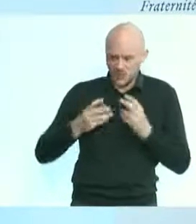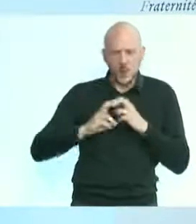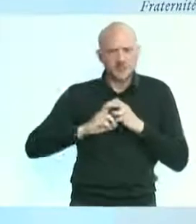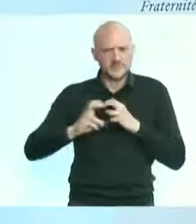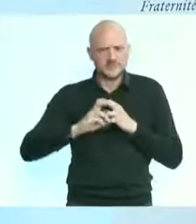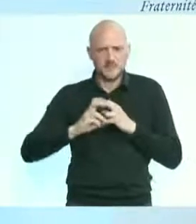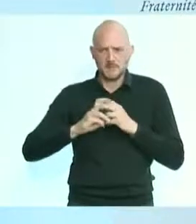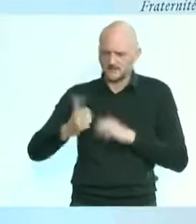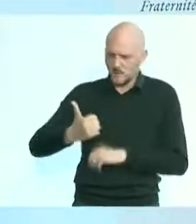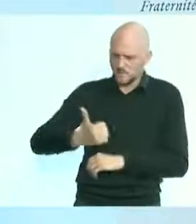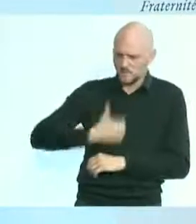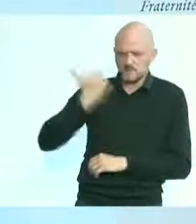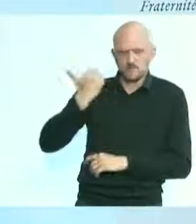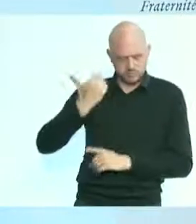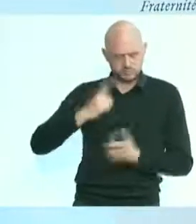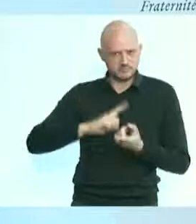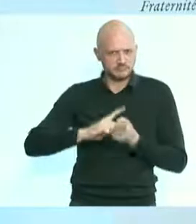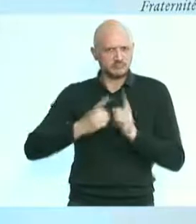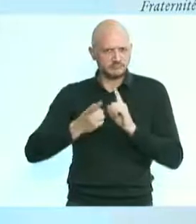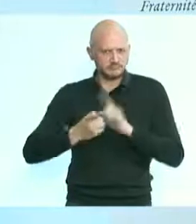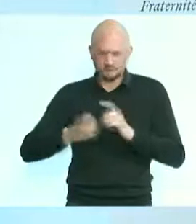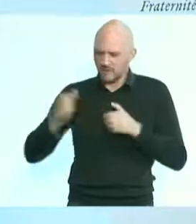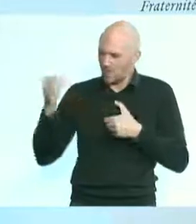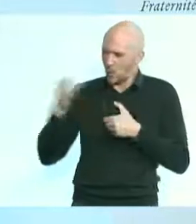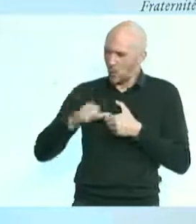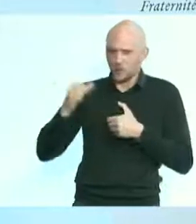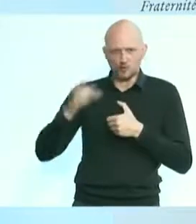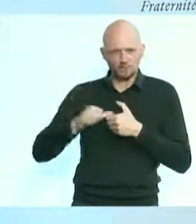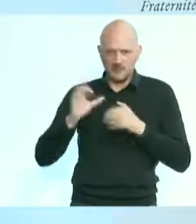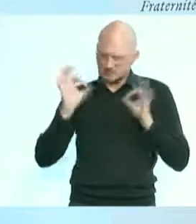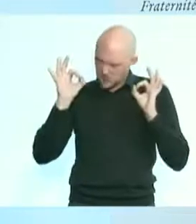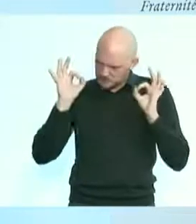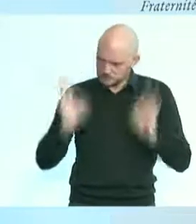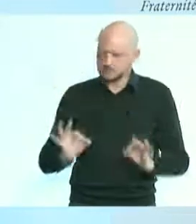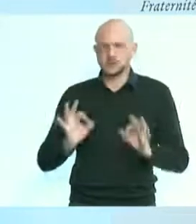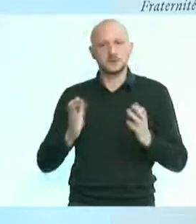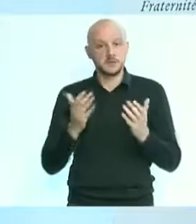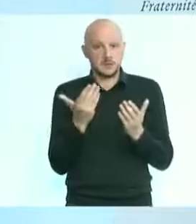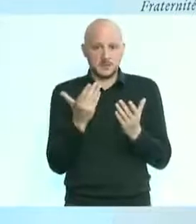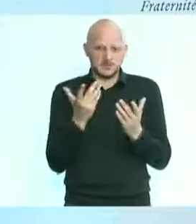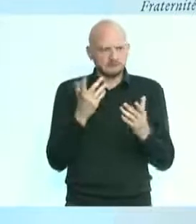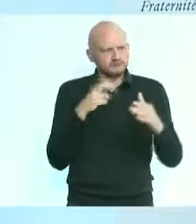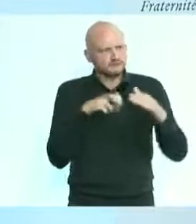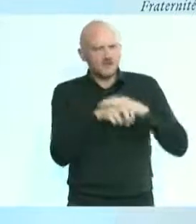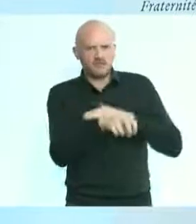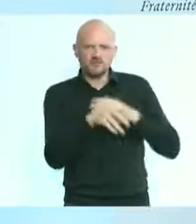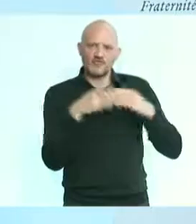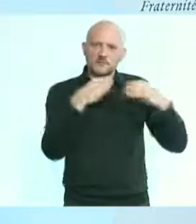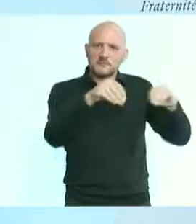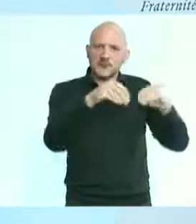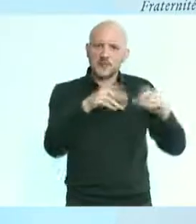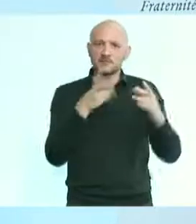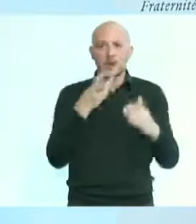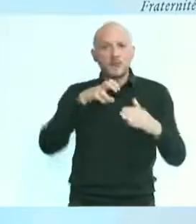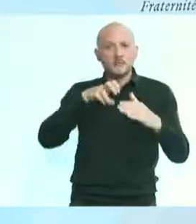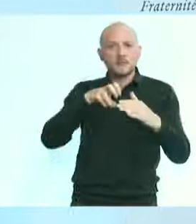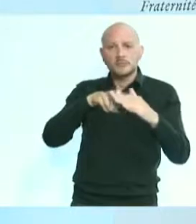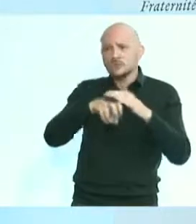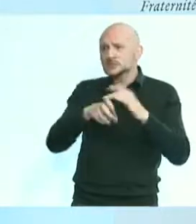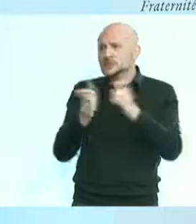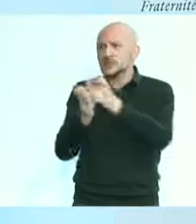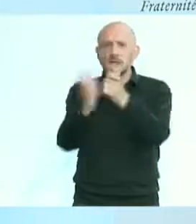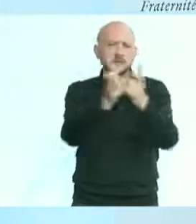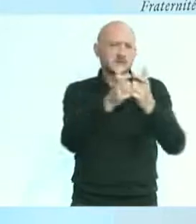devenir vraiment une personne consommateur dans ses commerces, auprès de ses artisans, même une cordonnerie, enfin vraiment tout type